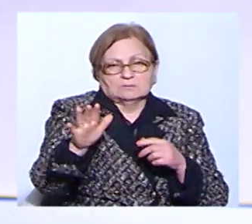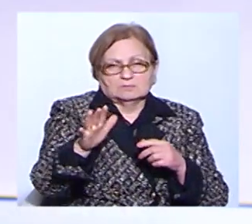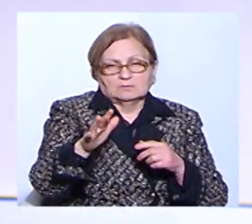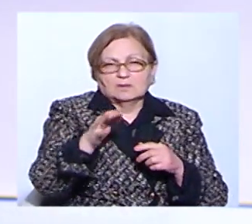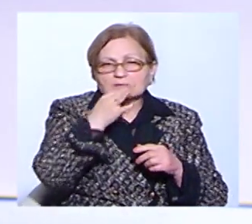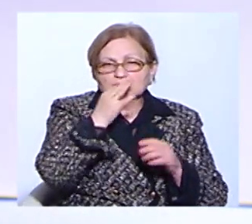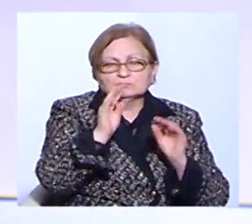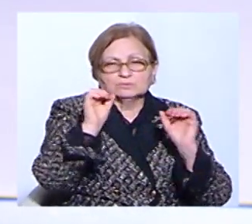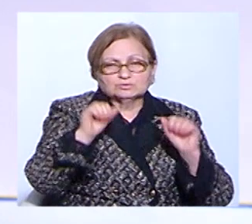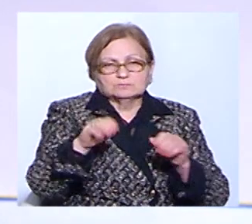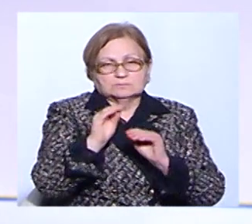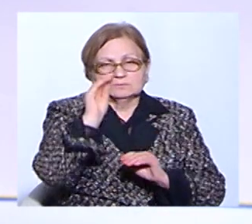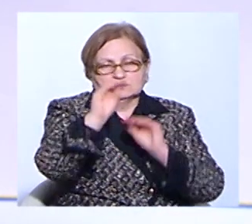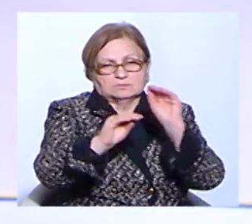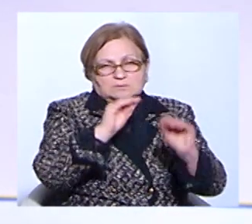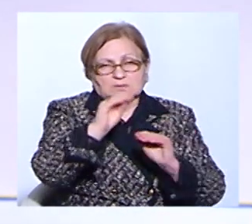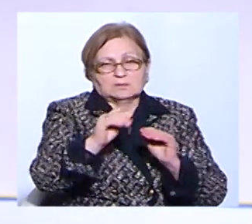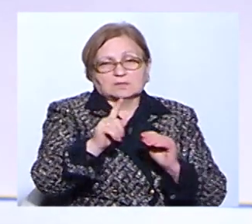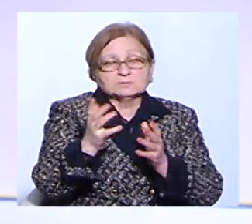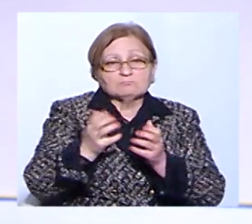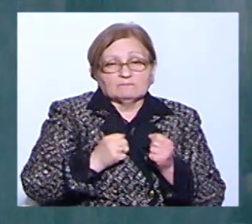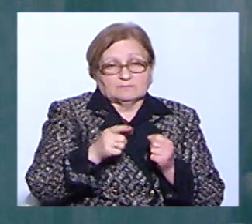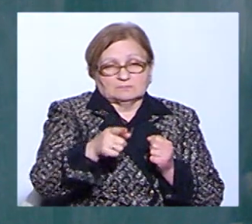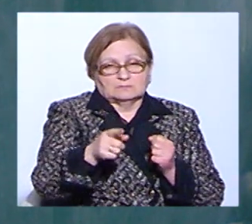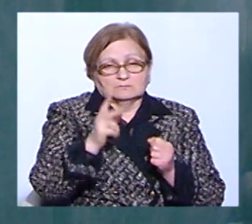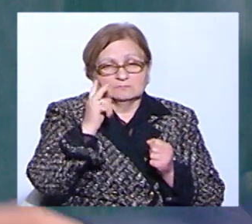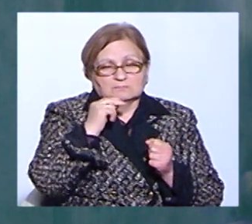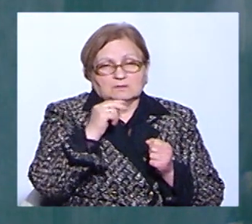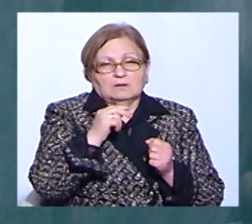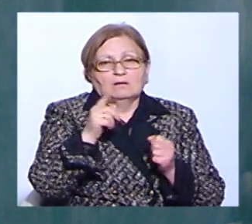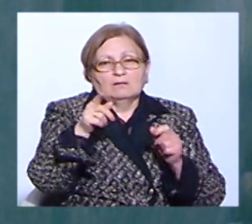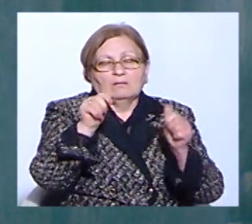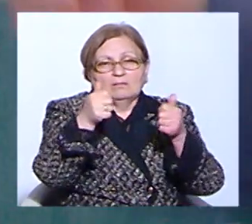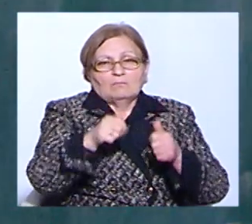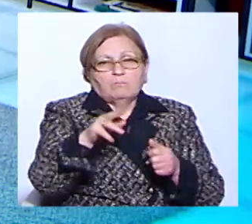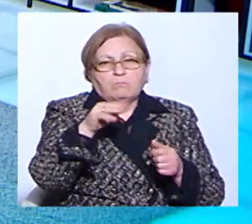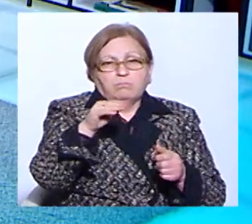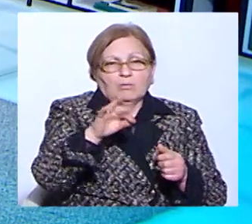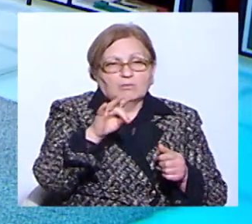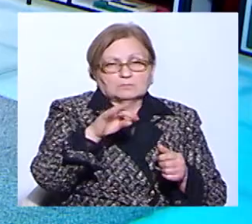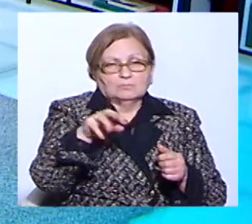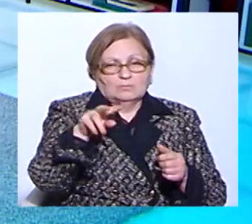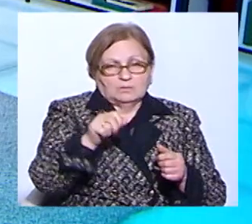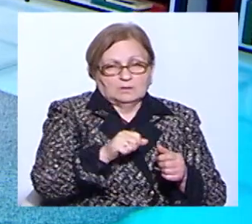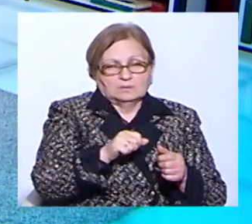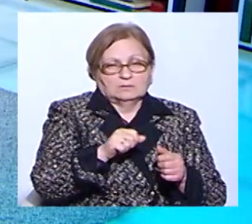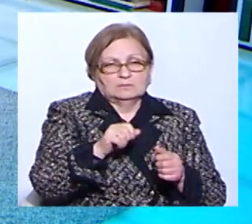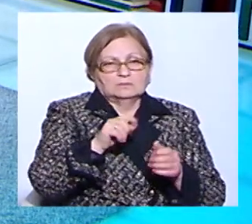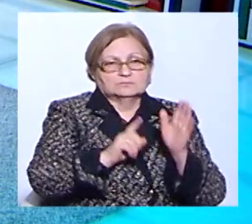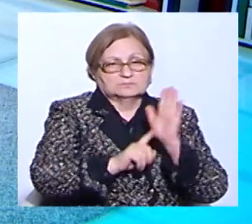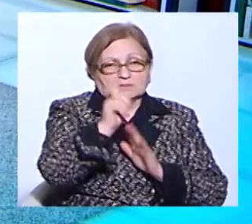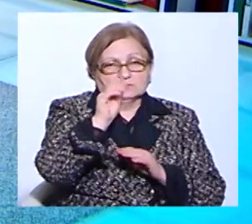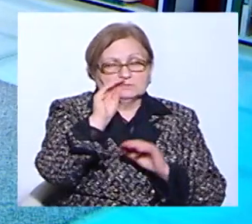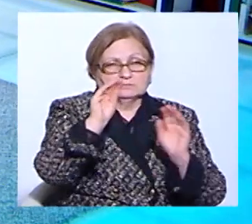შეგვიძლია ჩავსვათ მიღებული ფორმულა, მიღებული ფართობი საწყის